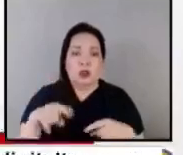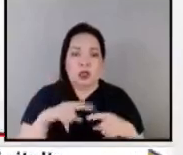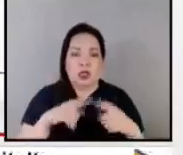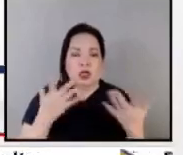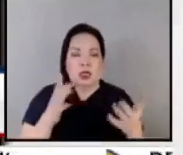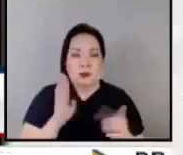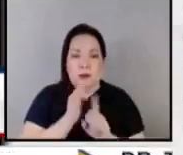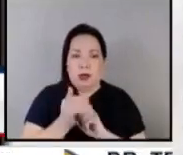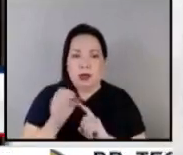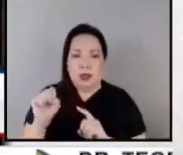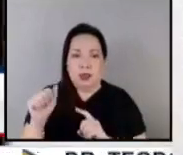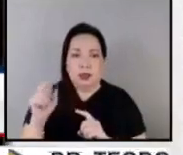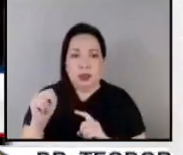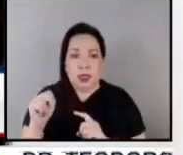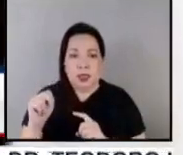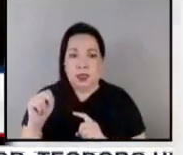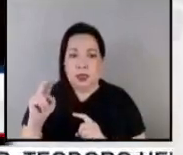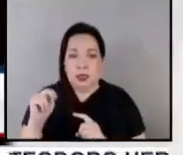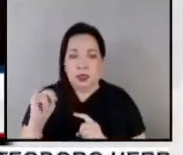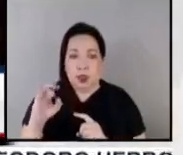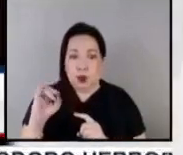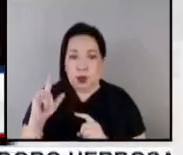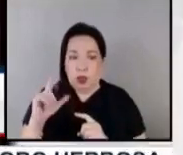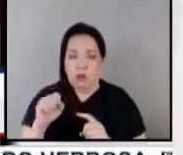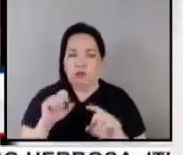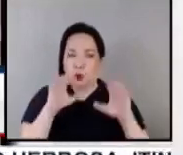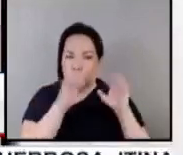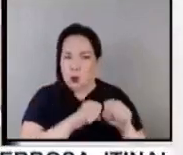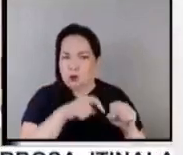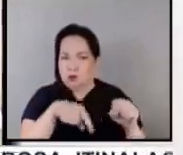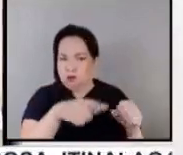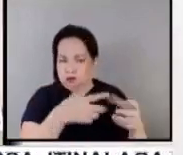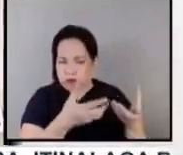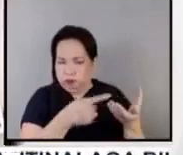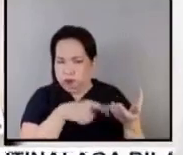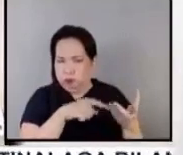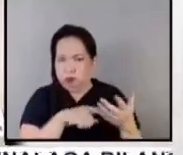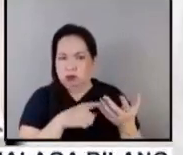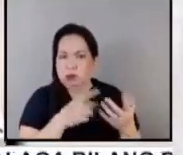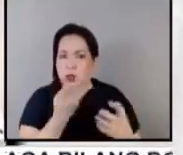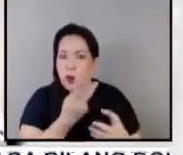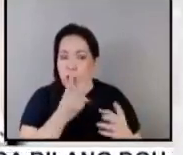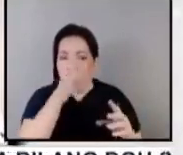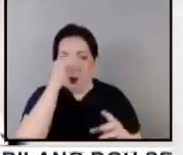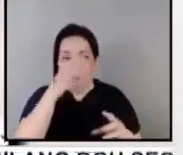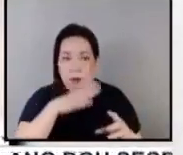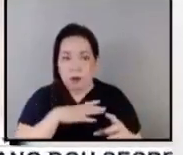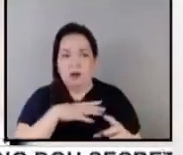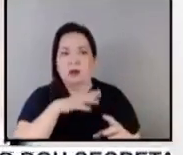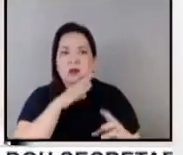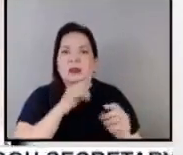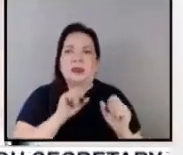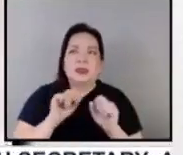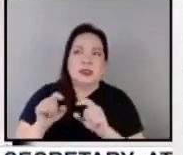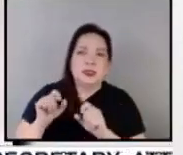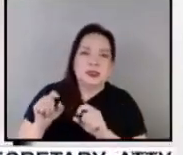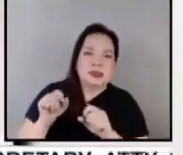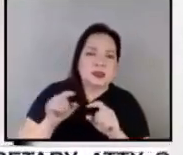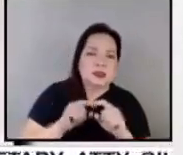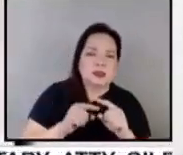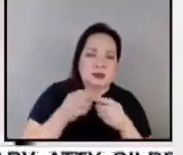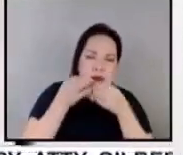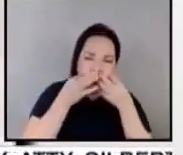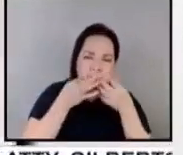Aguo, La Union. Nakuha ang illegal na droga sa dalawang lalaki na hinihinalang tulak ng droga na naaresto